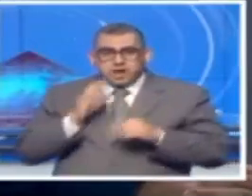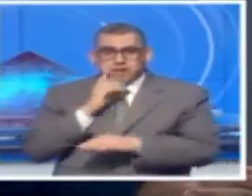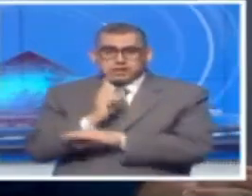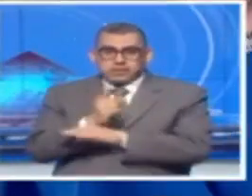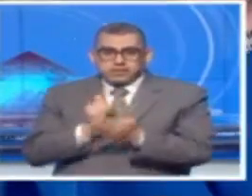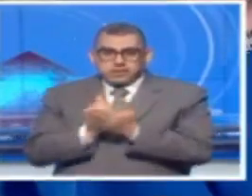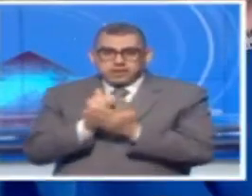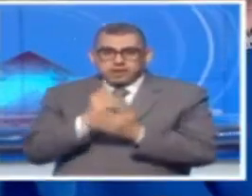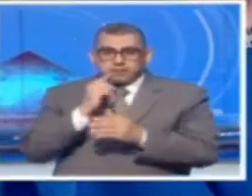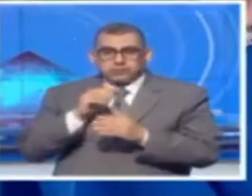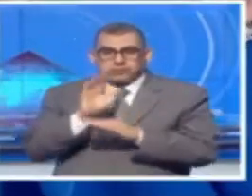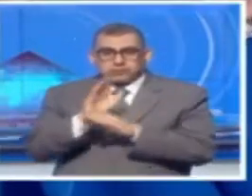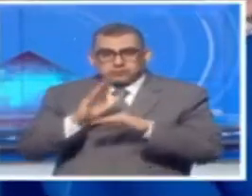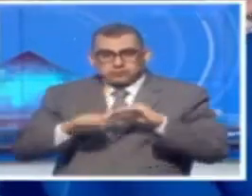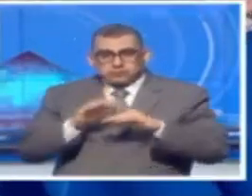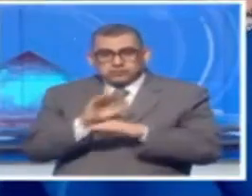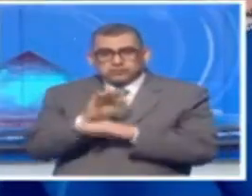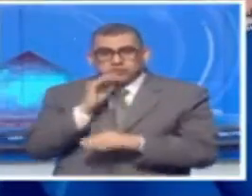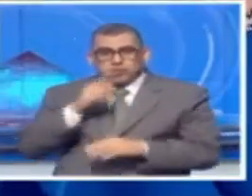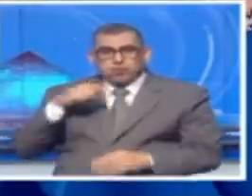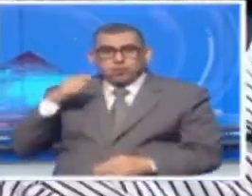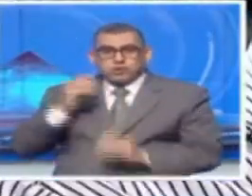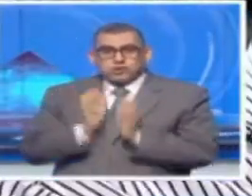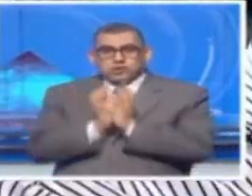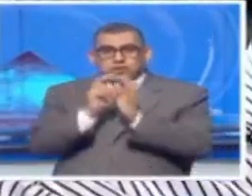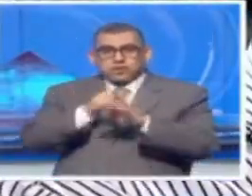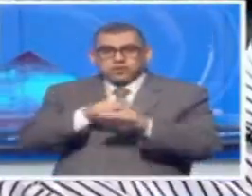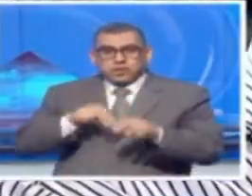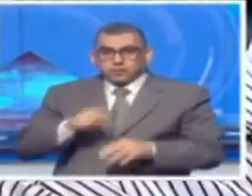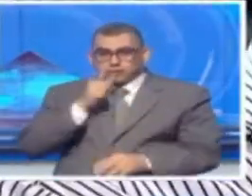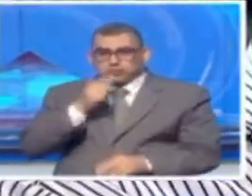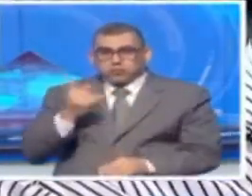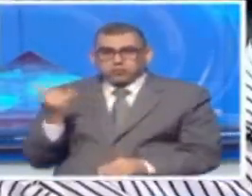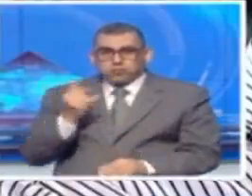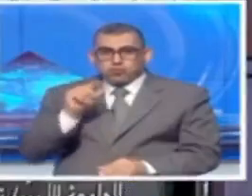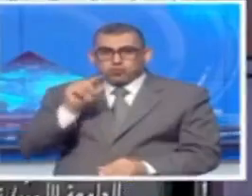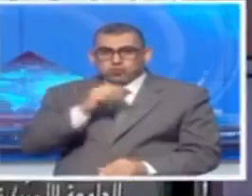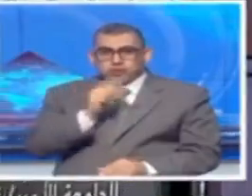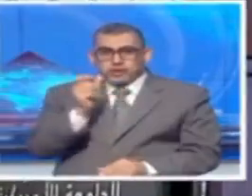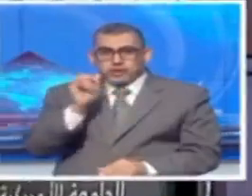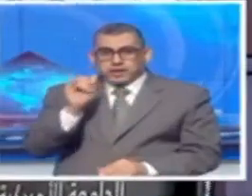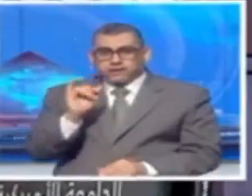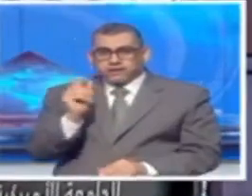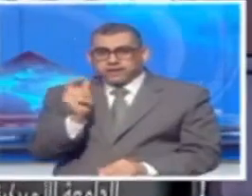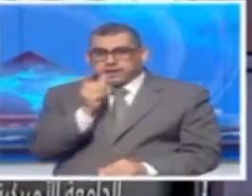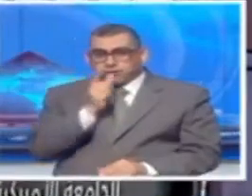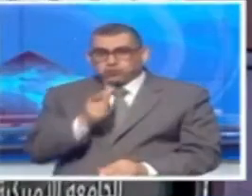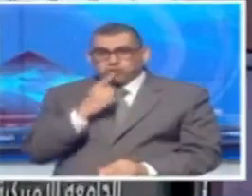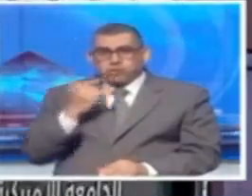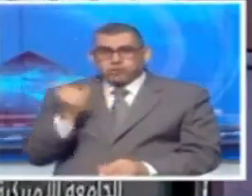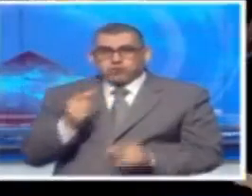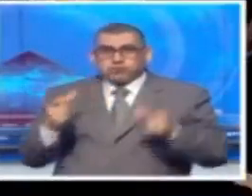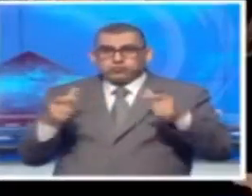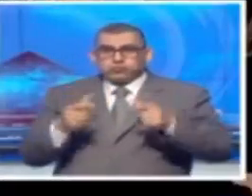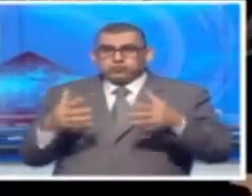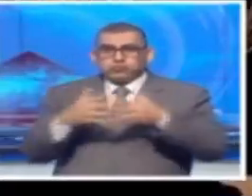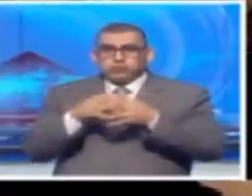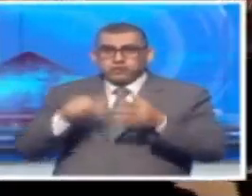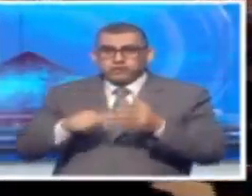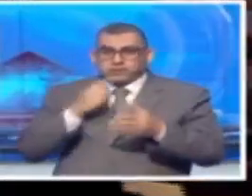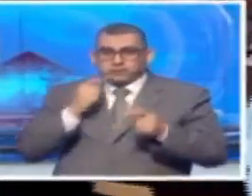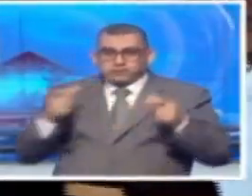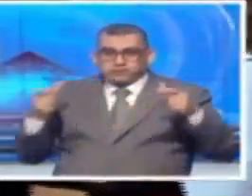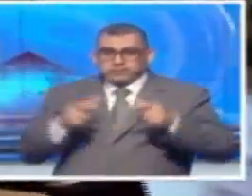وتعليم وتغذية، هكذا أكدت وزيرة التضامن الاجتماعي الدكتورة نيفين قباج خلال مشاركتها في